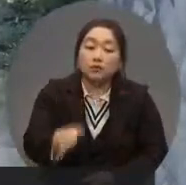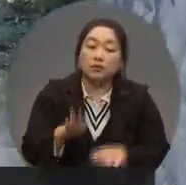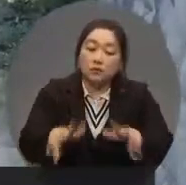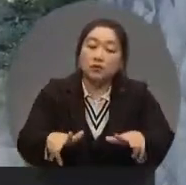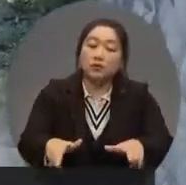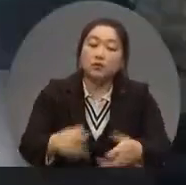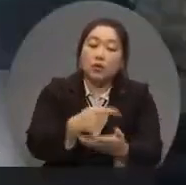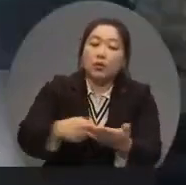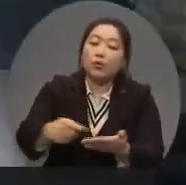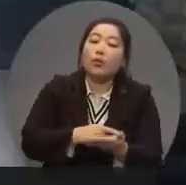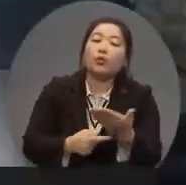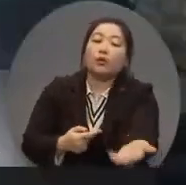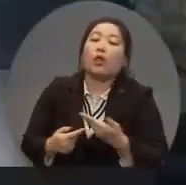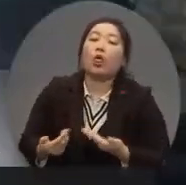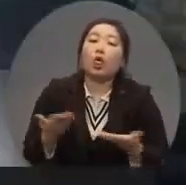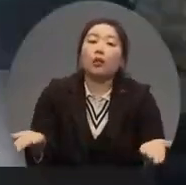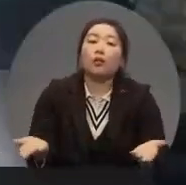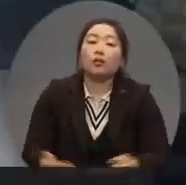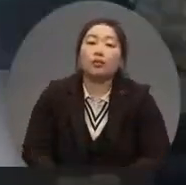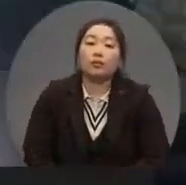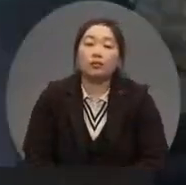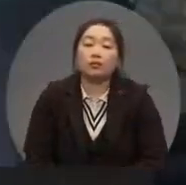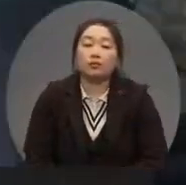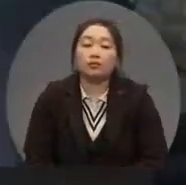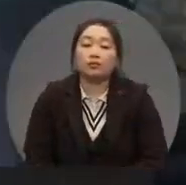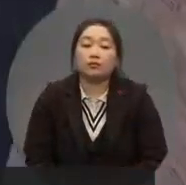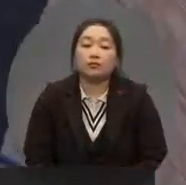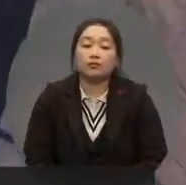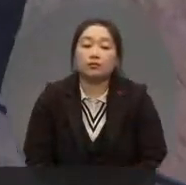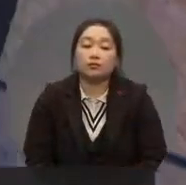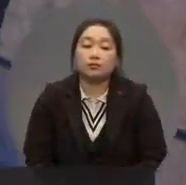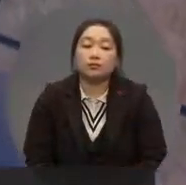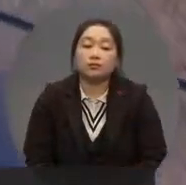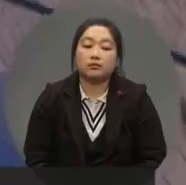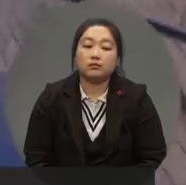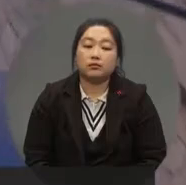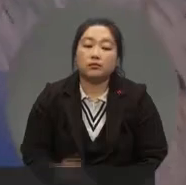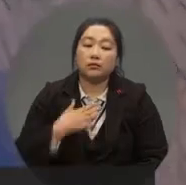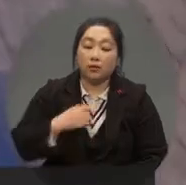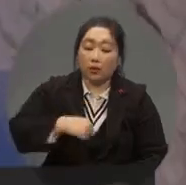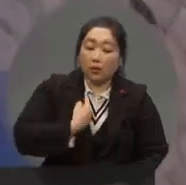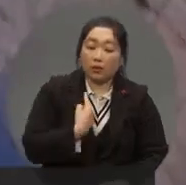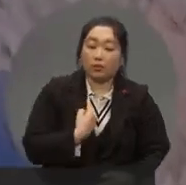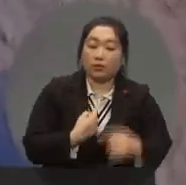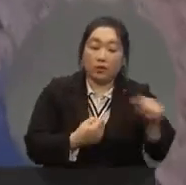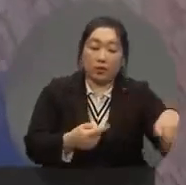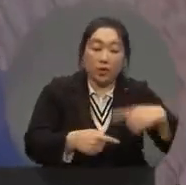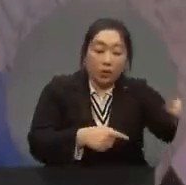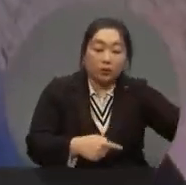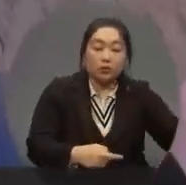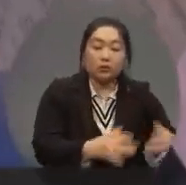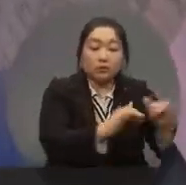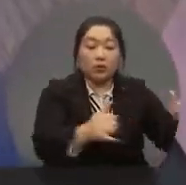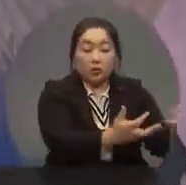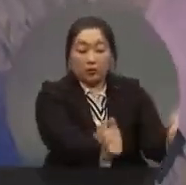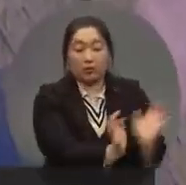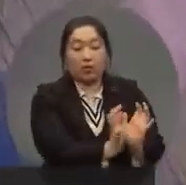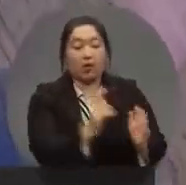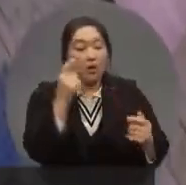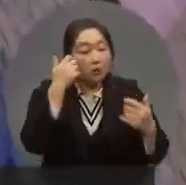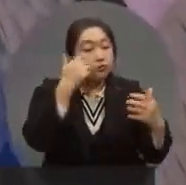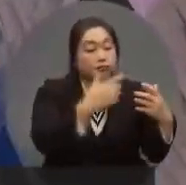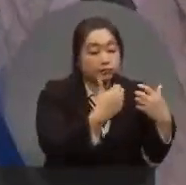이제라도 제대로 된 보상을 받아야 한다는 겁니다. 저는 한 사람이고 그건 다세대니까 저는 그분들끼리